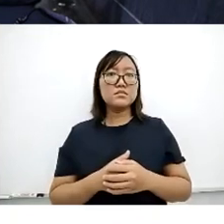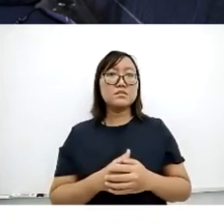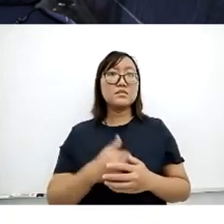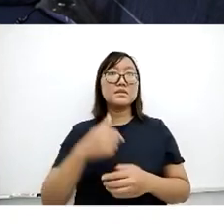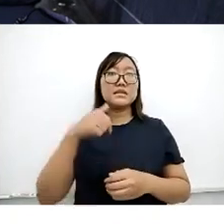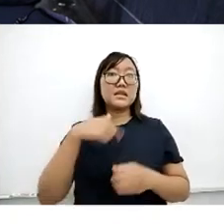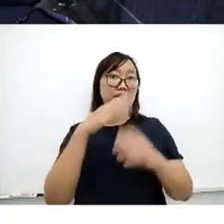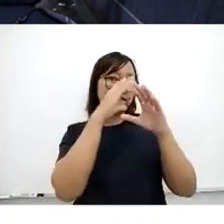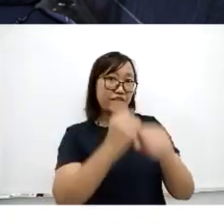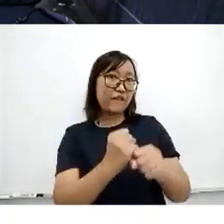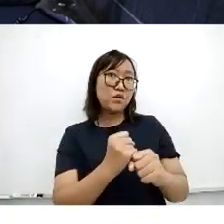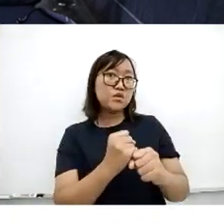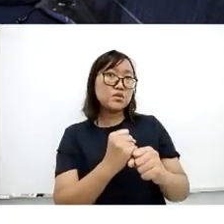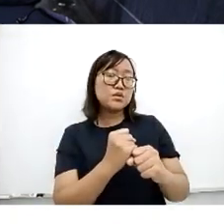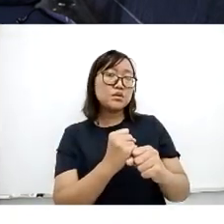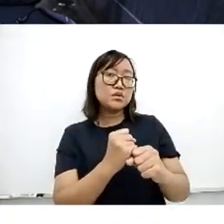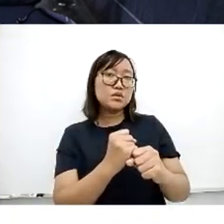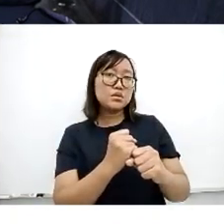drilling sampai